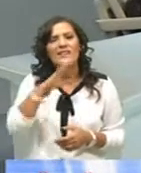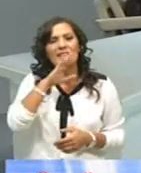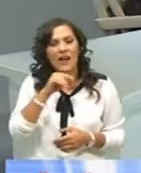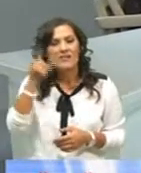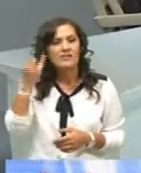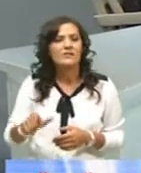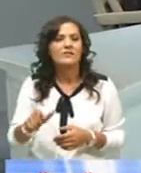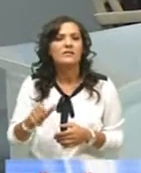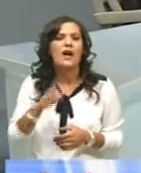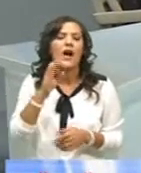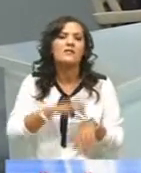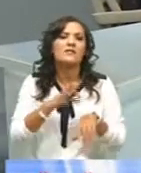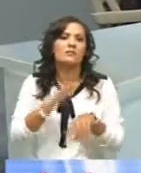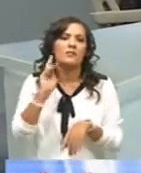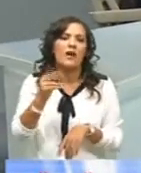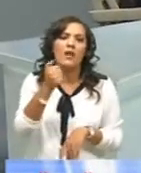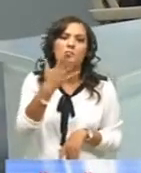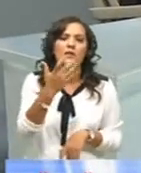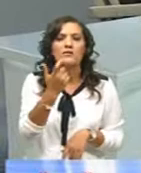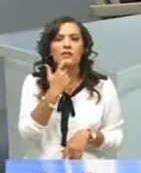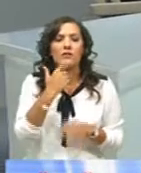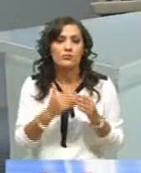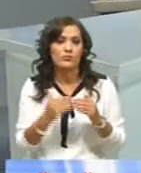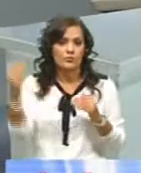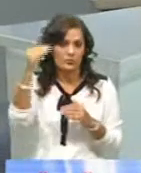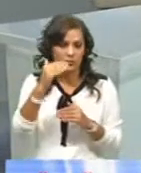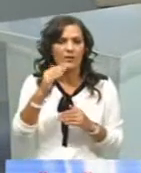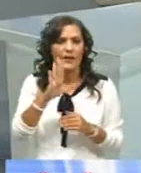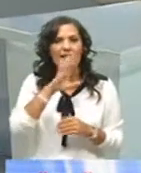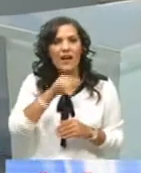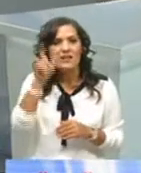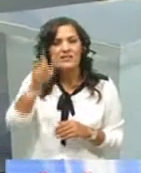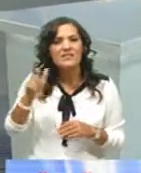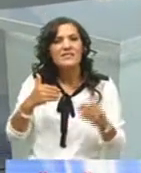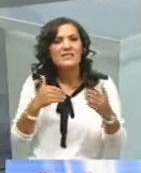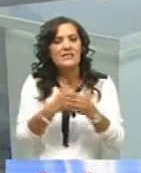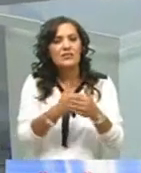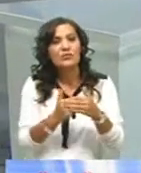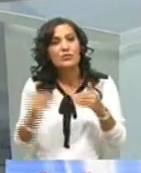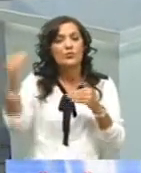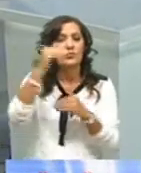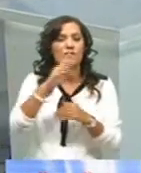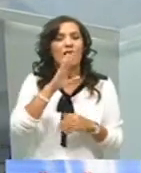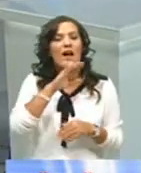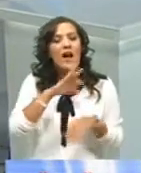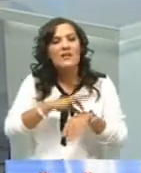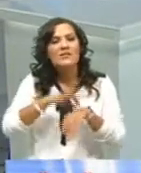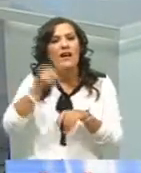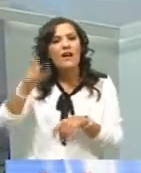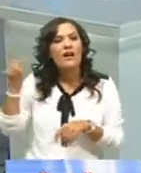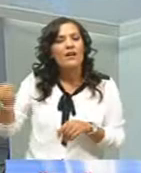yaşlıların hastalığıdır 65 yaş üstü yani yaşlılık sınırı üstü hastalarda